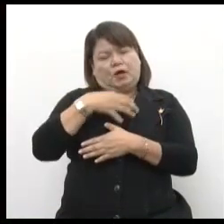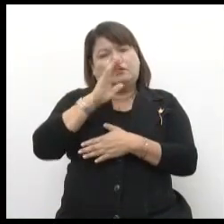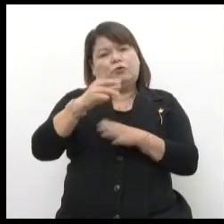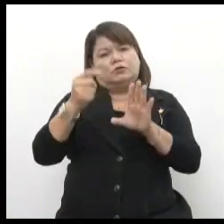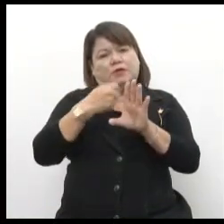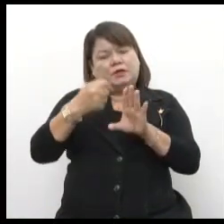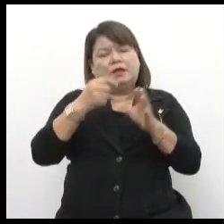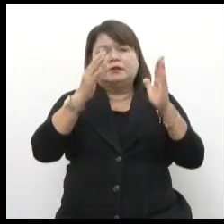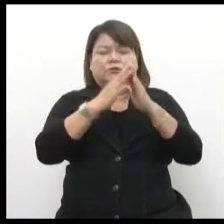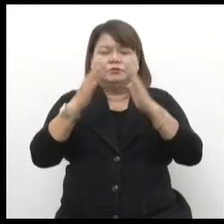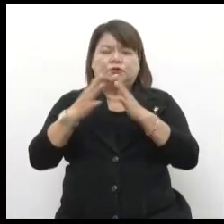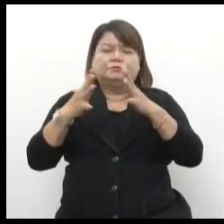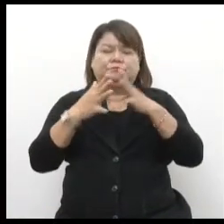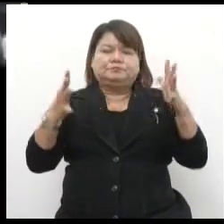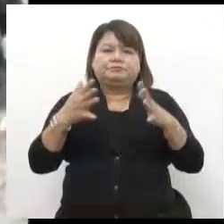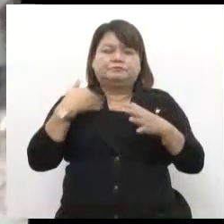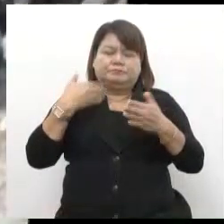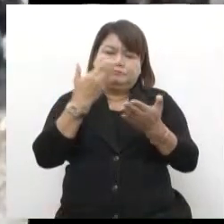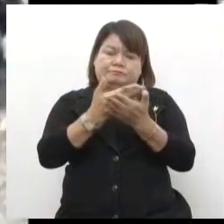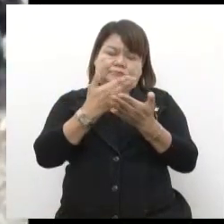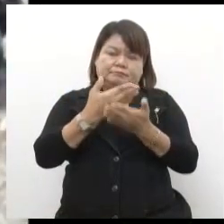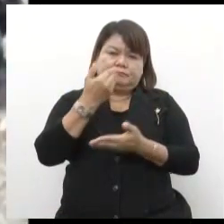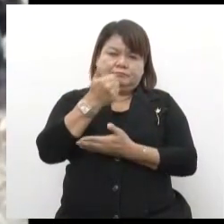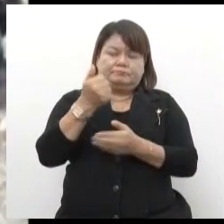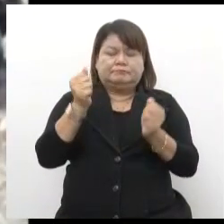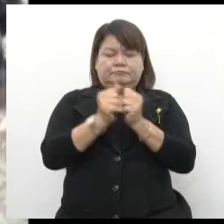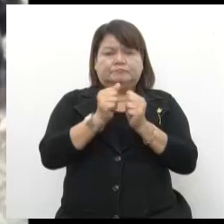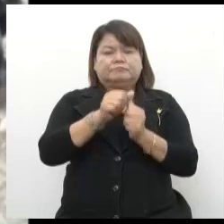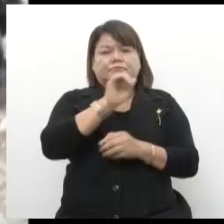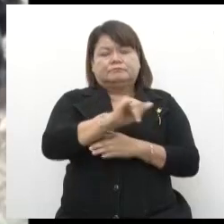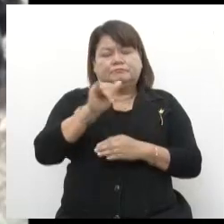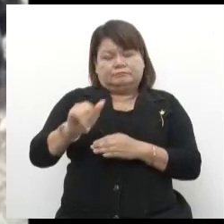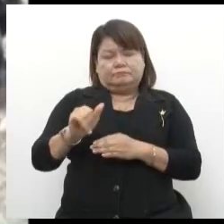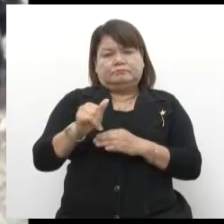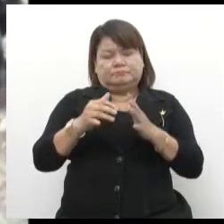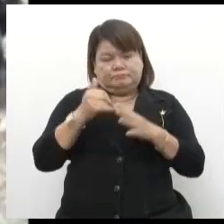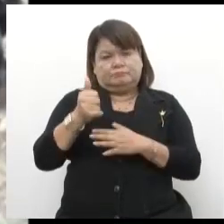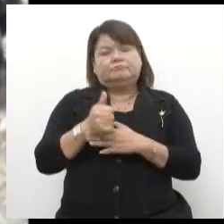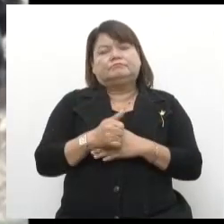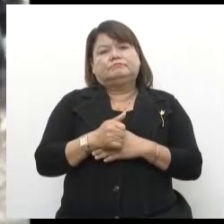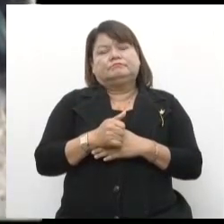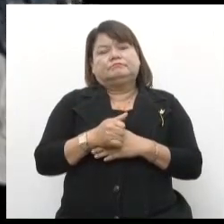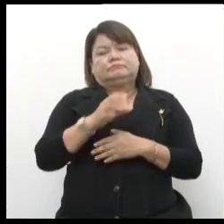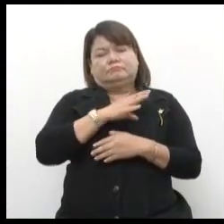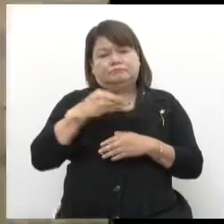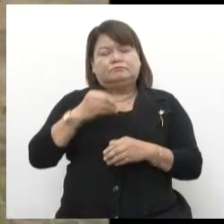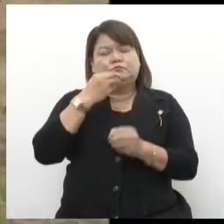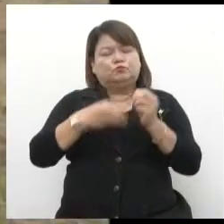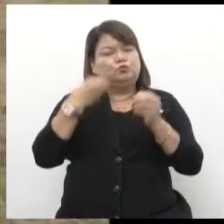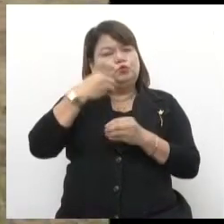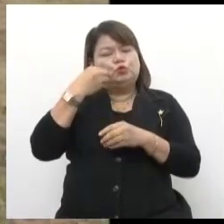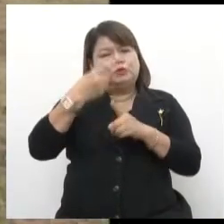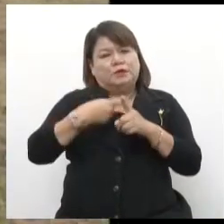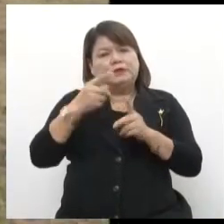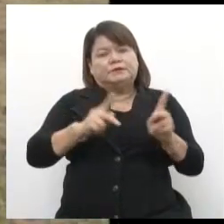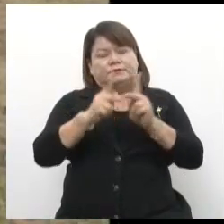ชุมชนเป็นอย่างมากสร้างรายได้ที่ดีให้กับกลุ่มเยาวชนฮีโร่ฟื้นป่าน่านสาธุกิจทุกๆเดือนกิจกรรม